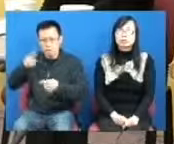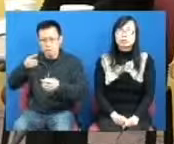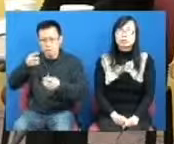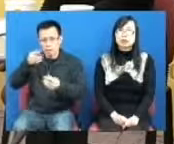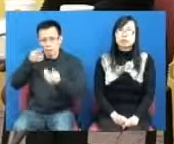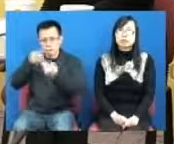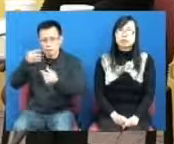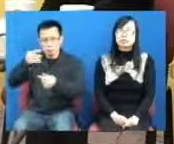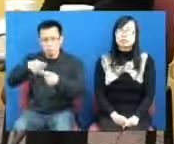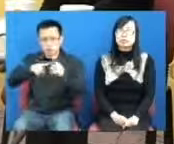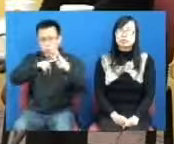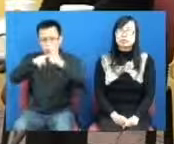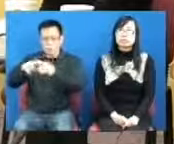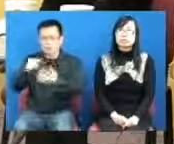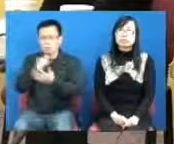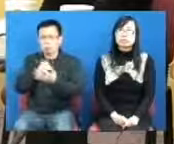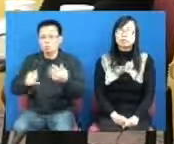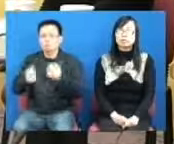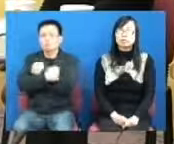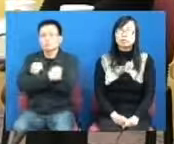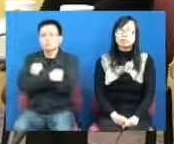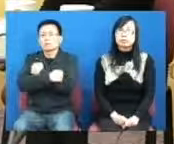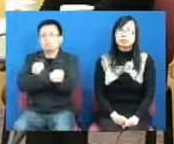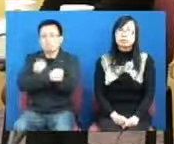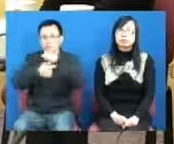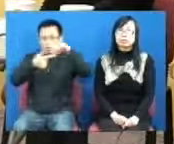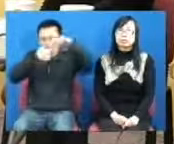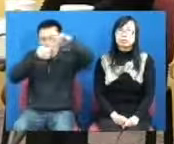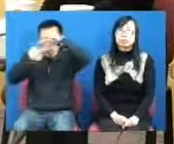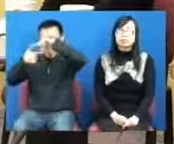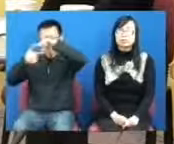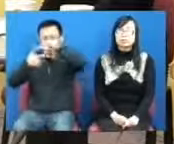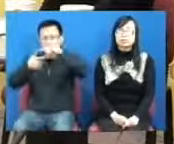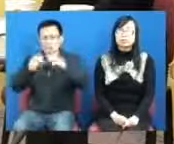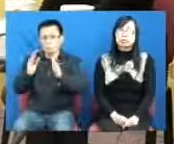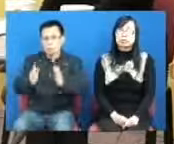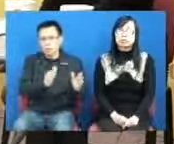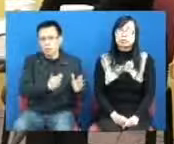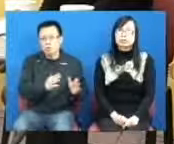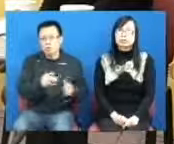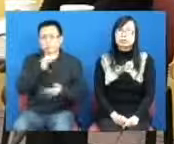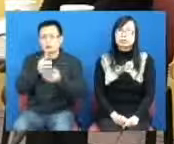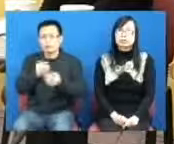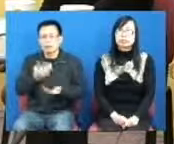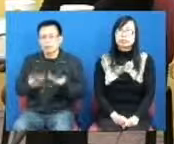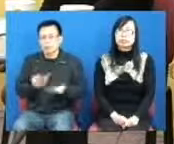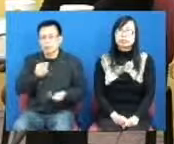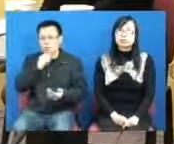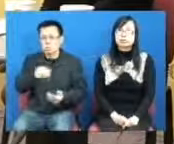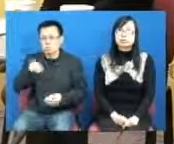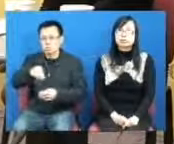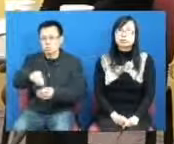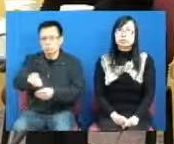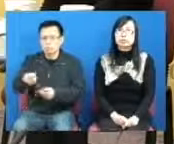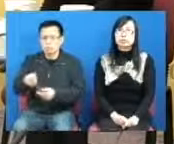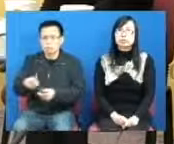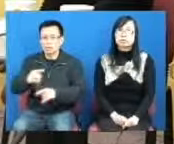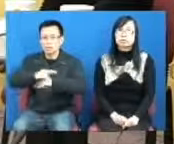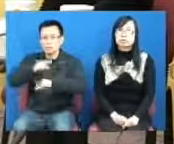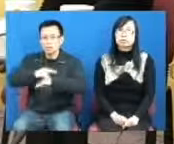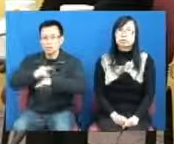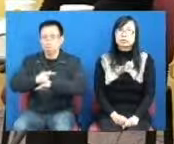保障的角度去至少可能就是有一個總子基金或者用一個什麼形式去重新檢討過